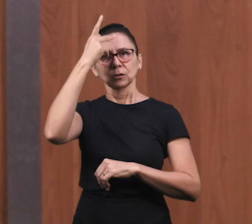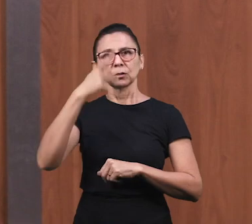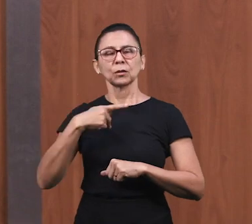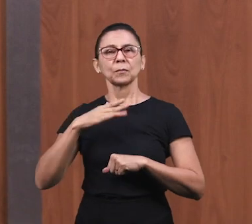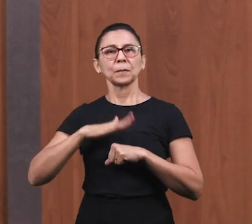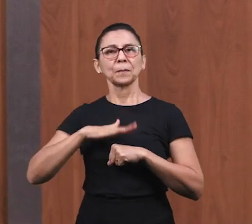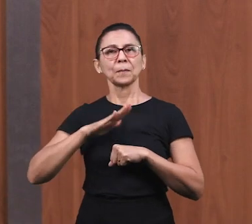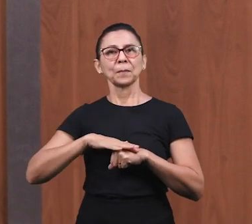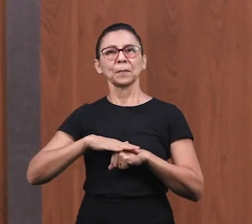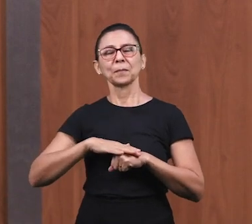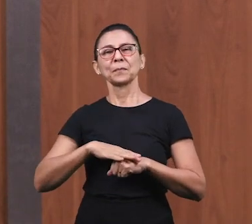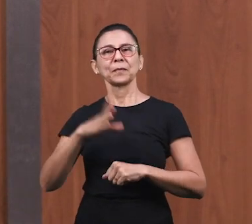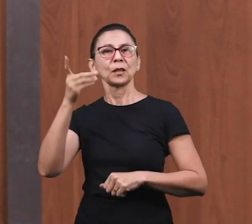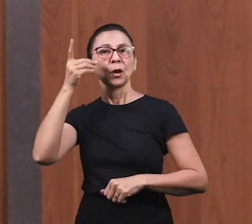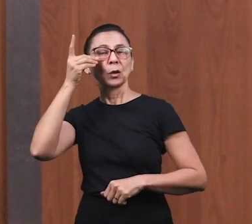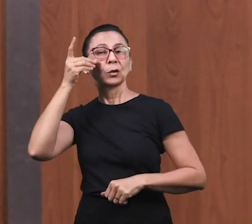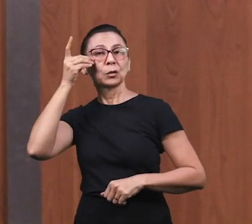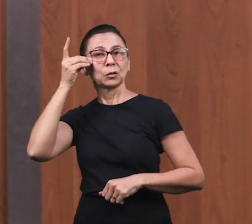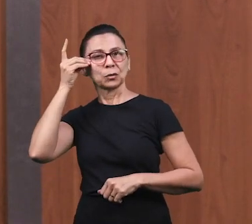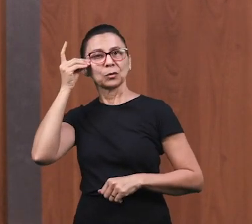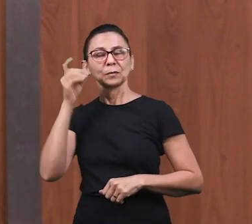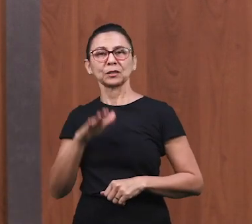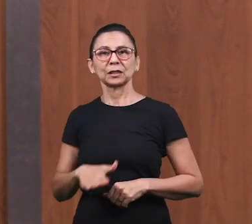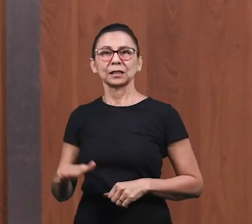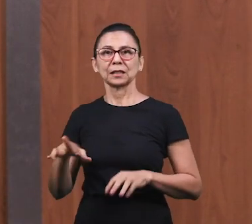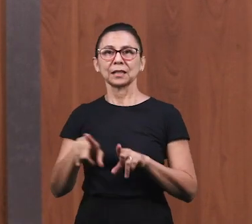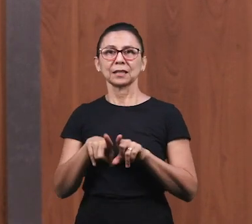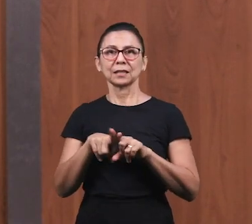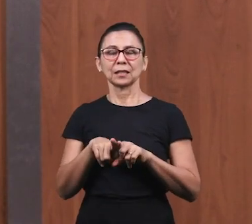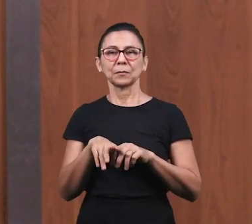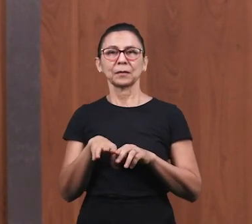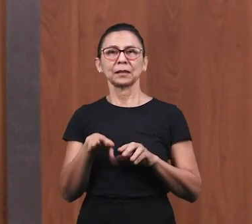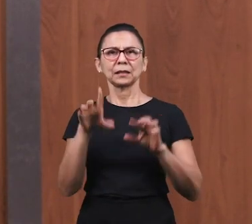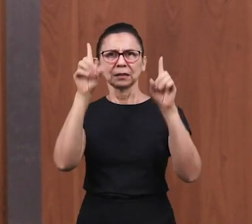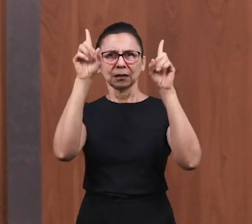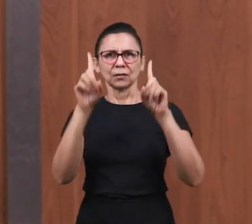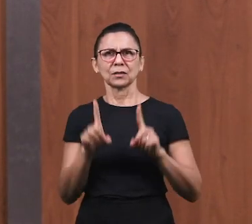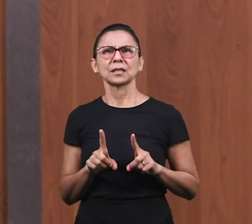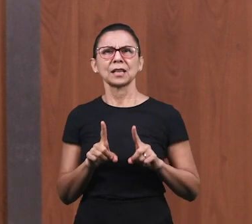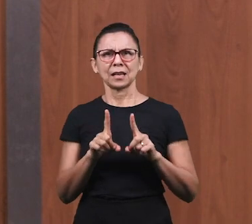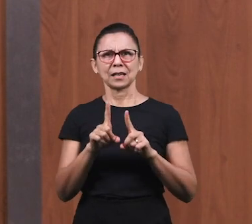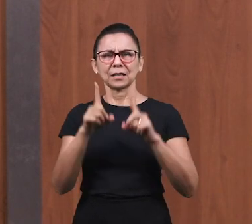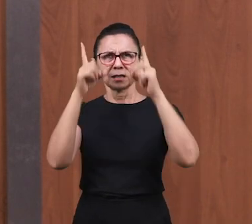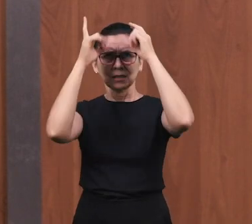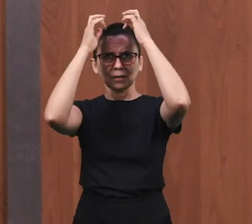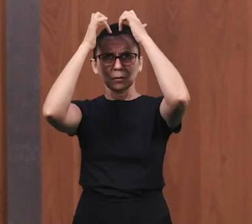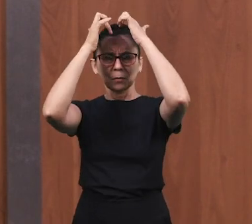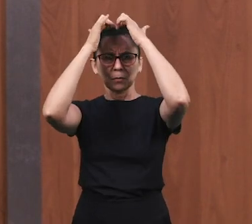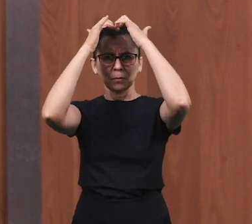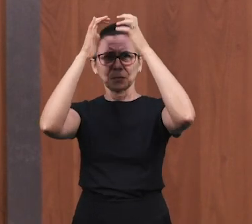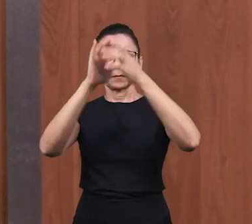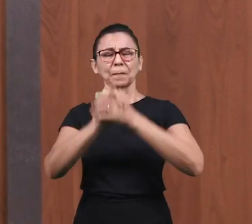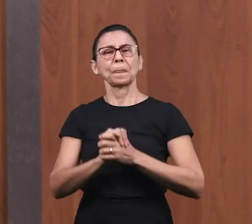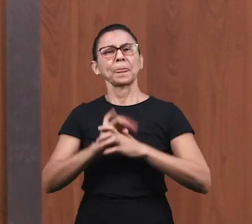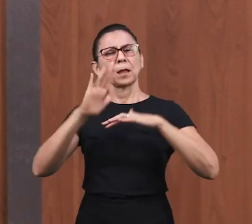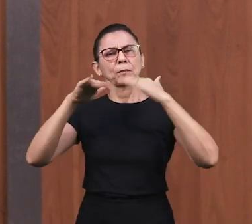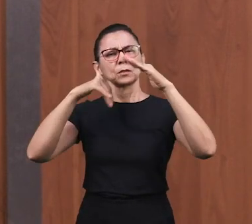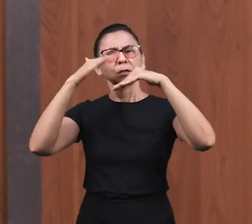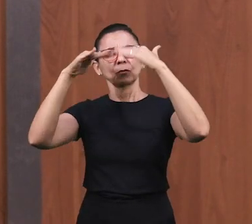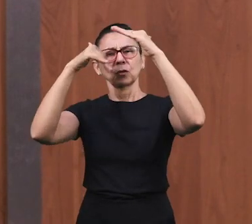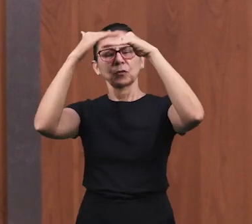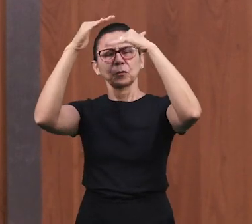avec déficience, nous allons parler du syndrome de la trisomie et la déficience